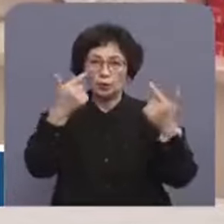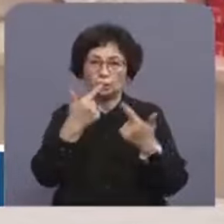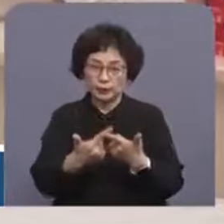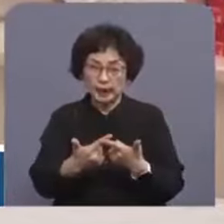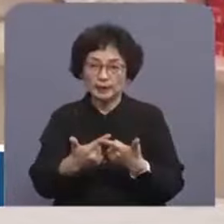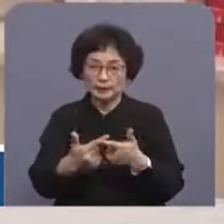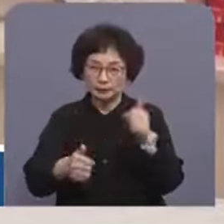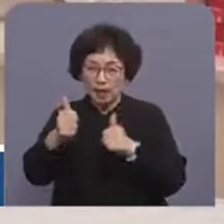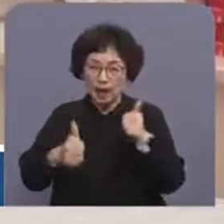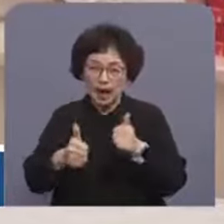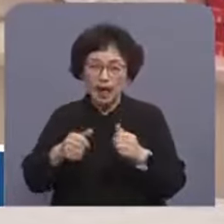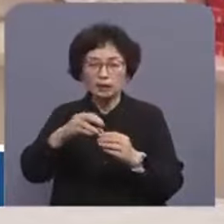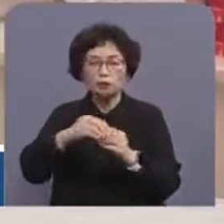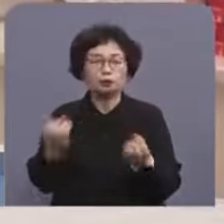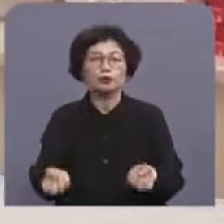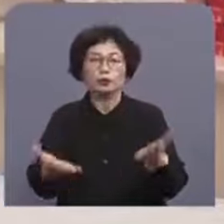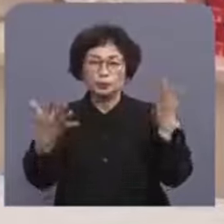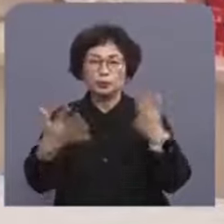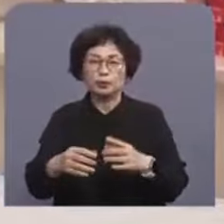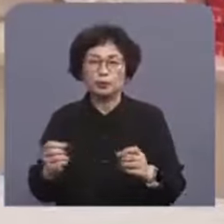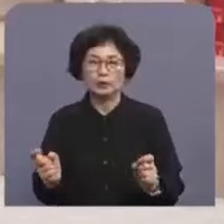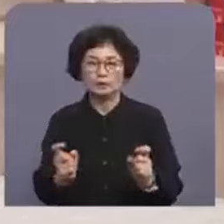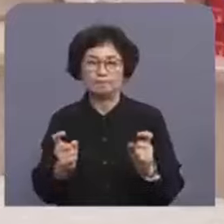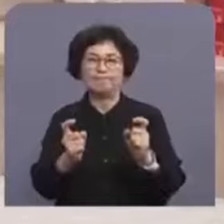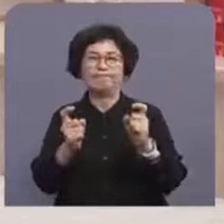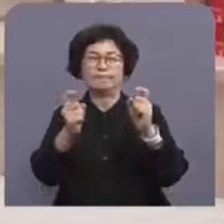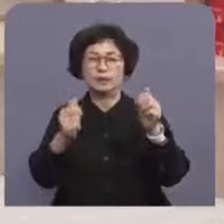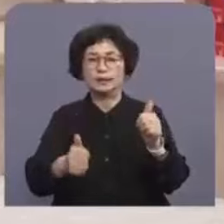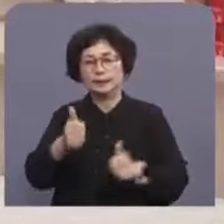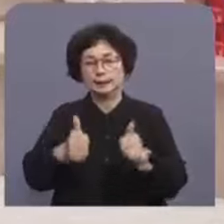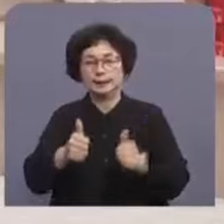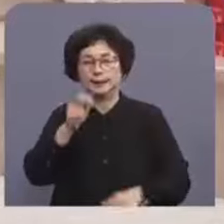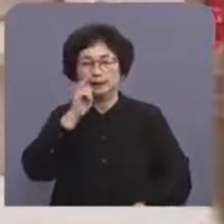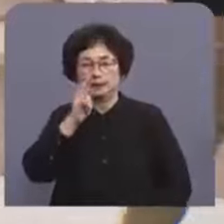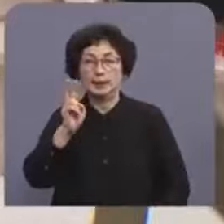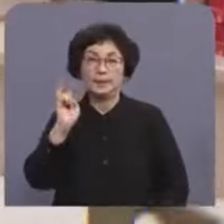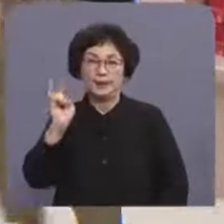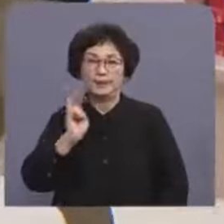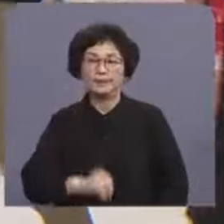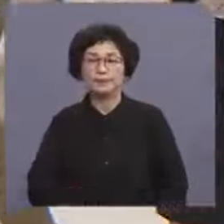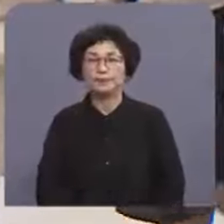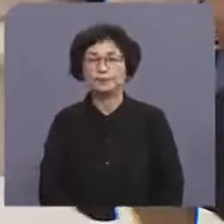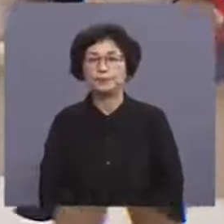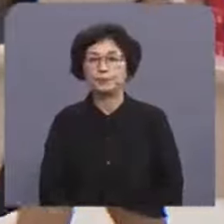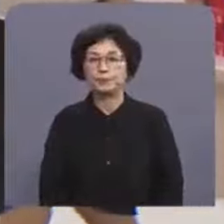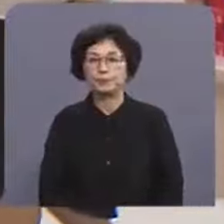이번 추석부터 격돌할 것으로 보입니다. KBS 뉴스 강지아입니다.